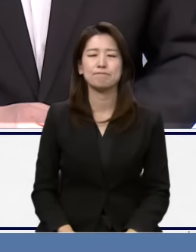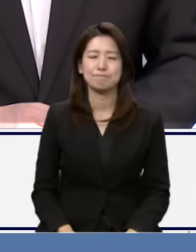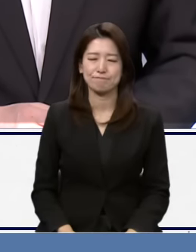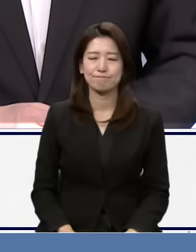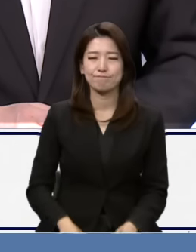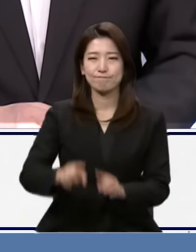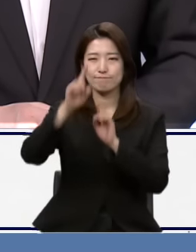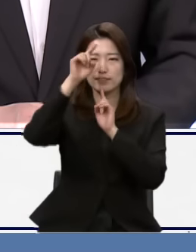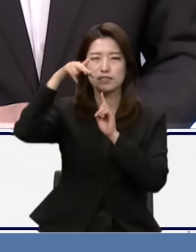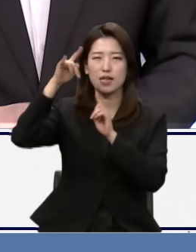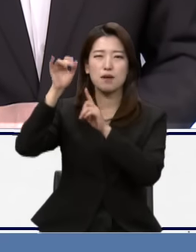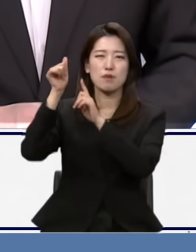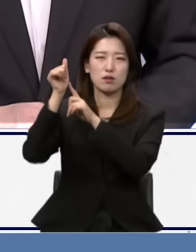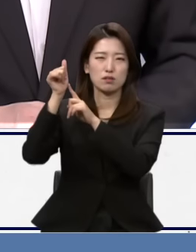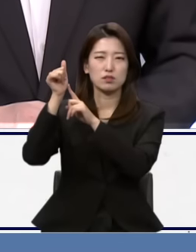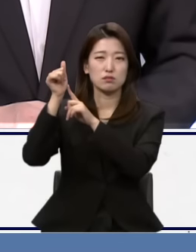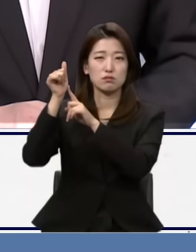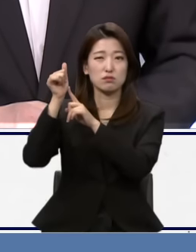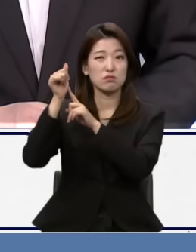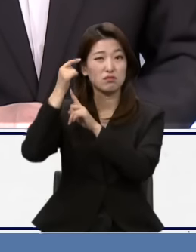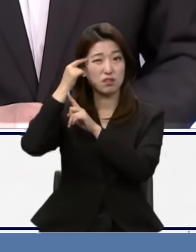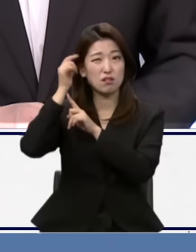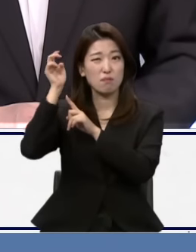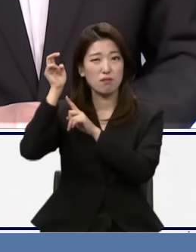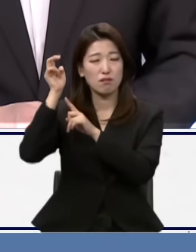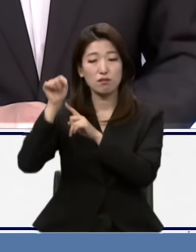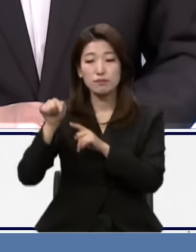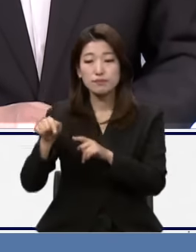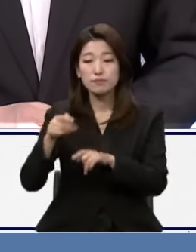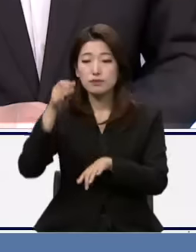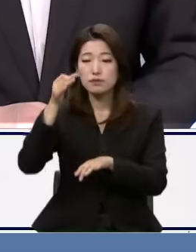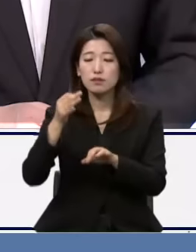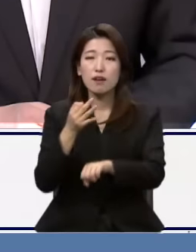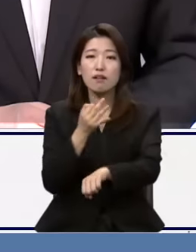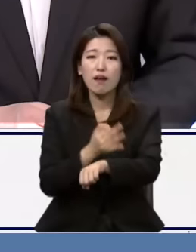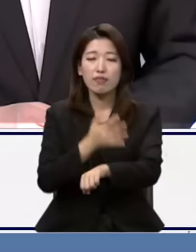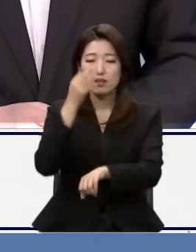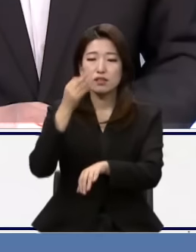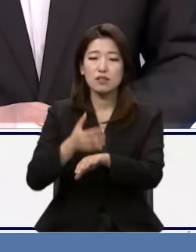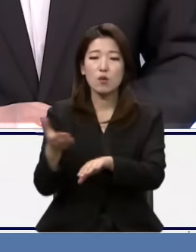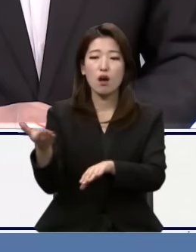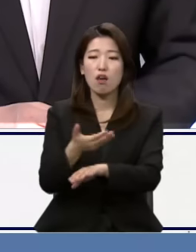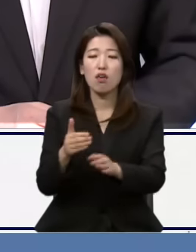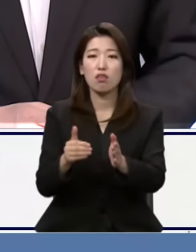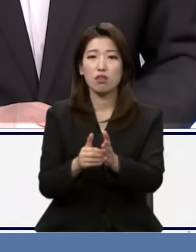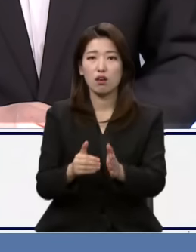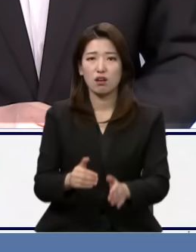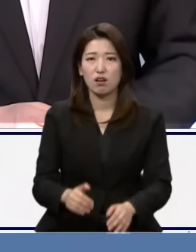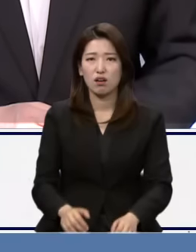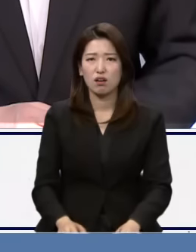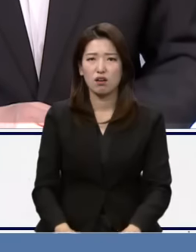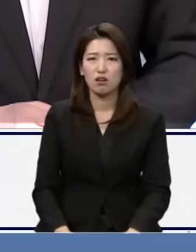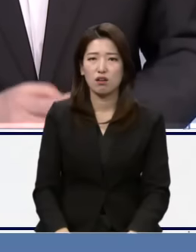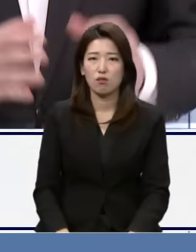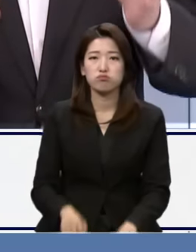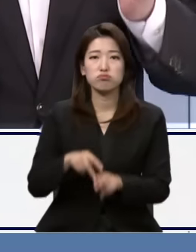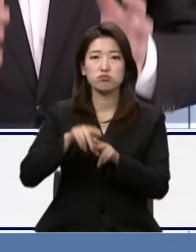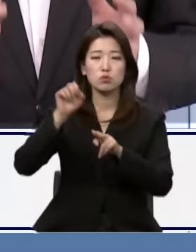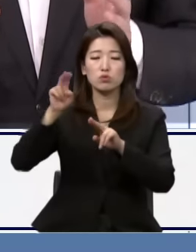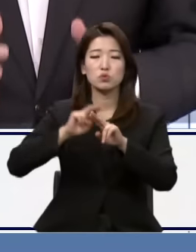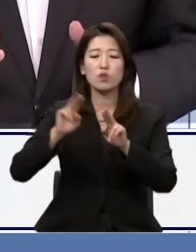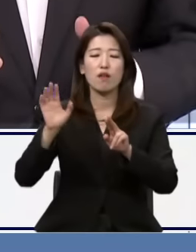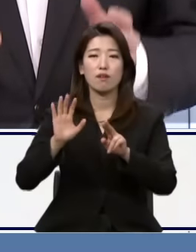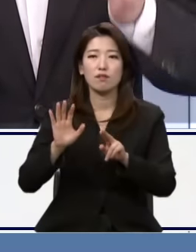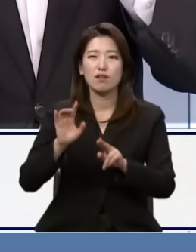봅니다이 정도는 간단한 사과로 끝날 문제지 후 후보 공전 취소할 만한 사안이 아니다라는